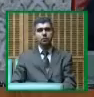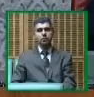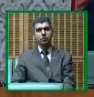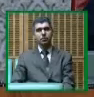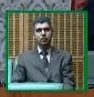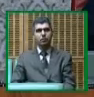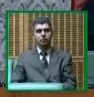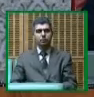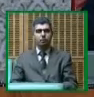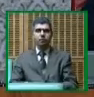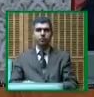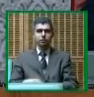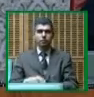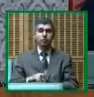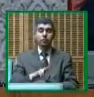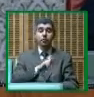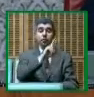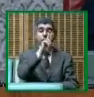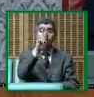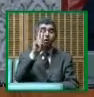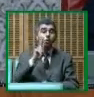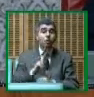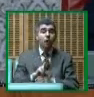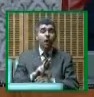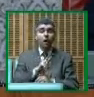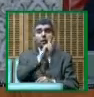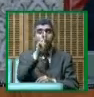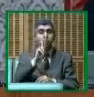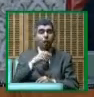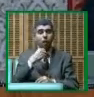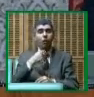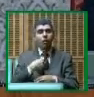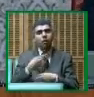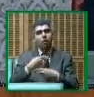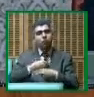1725 نقولوا لي نستقل. بارك الله فيك. الوقت ديالكم وعندكم